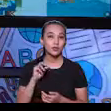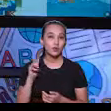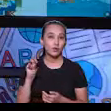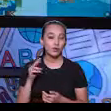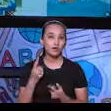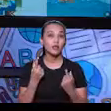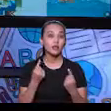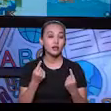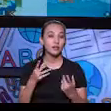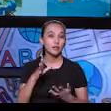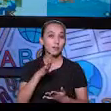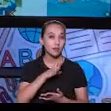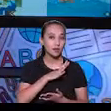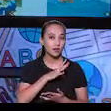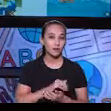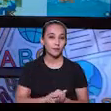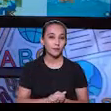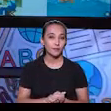Камол, где он был?